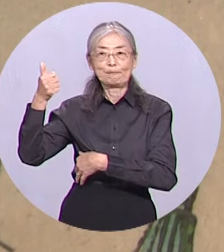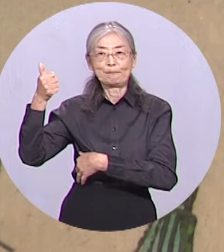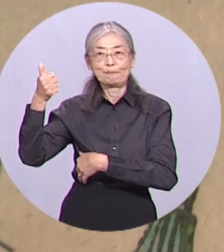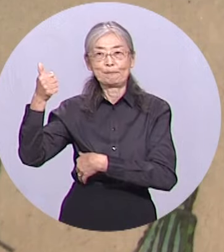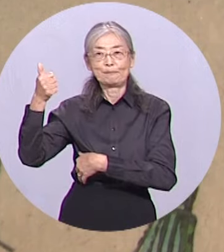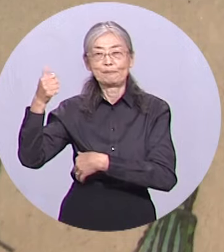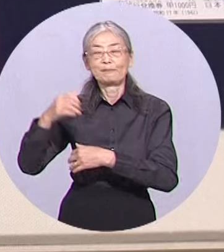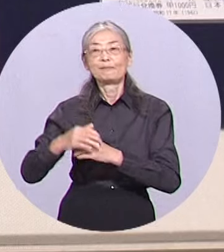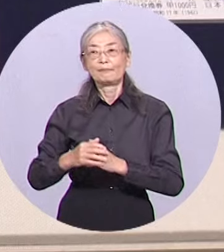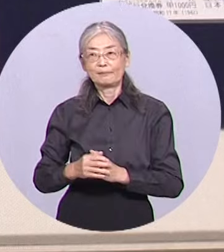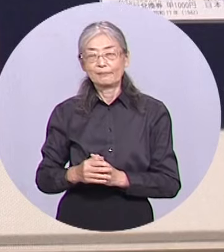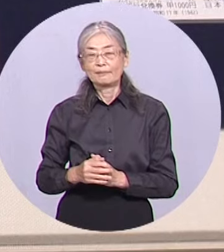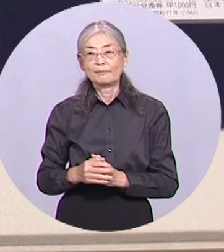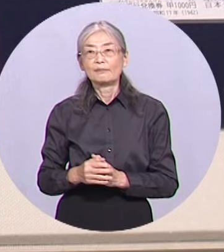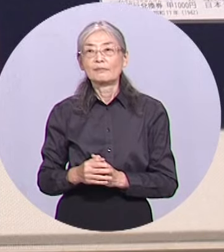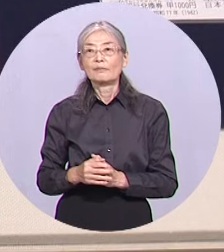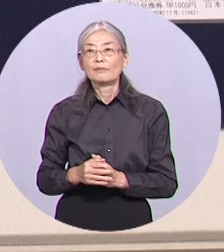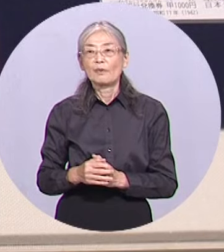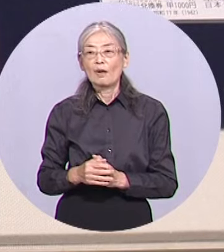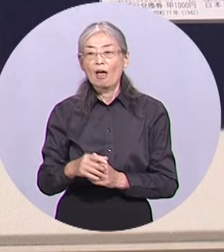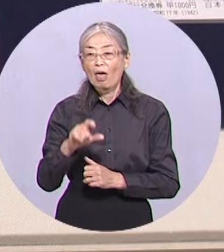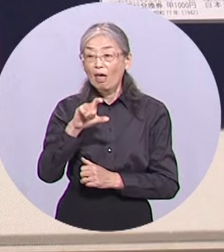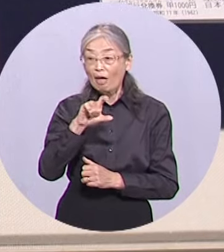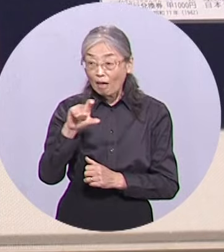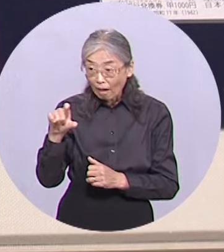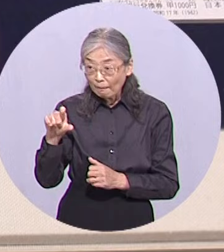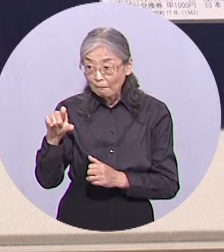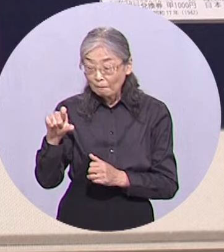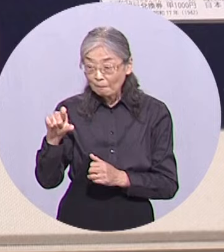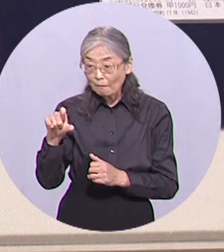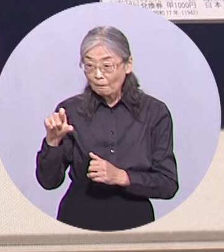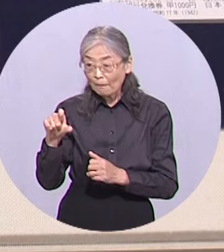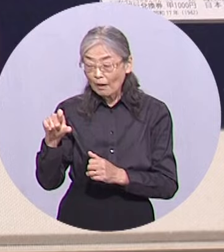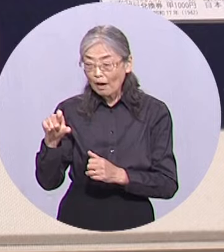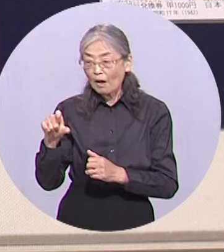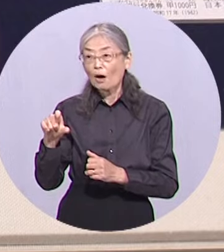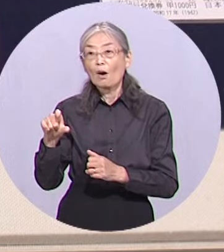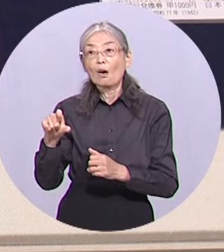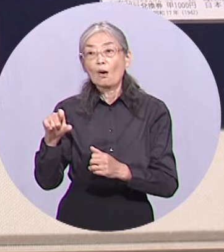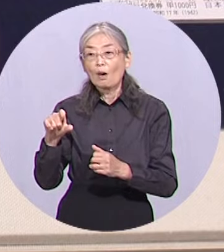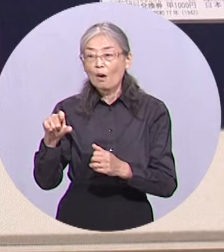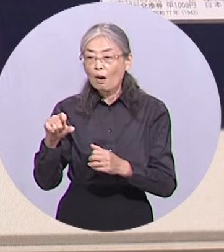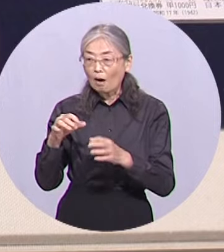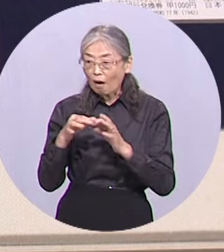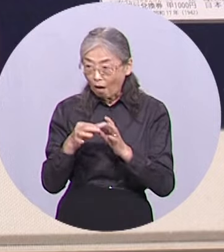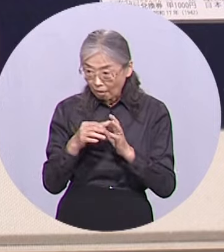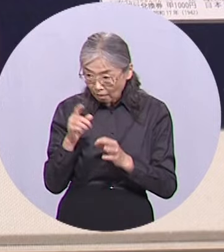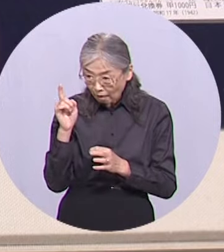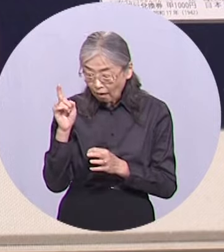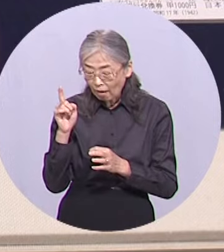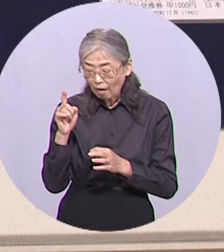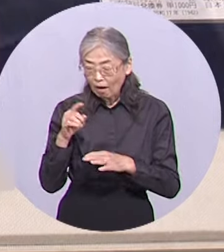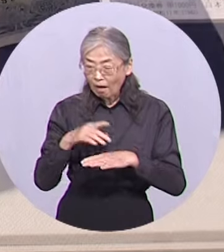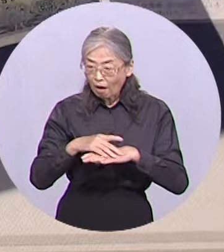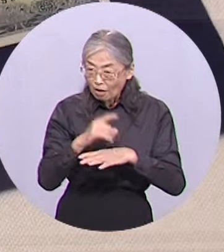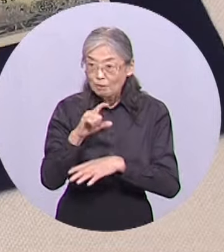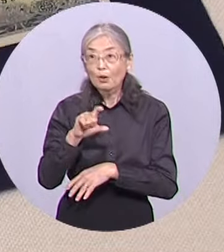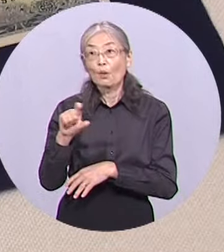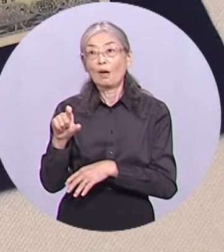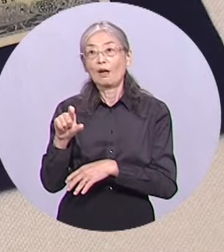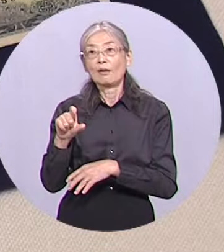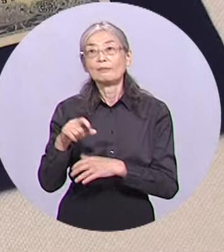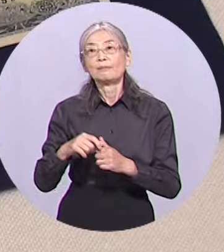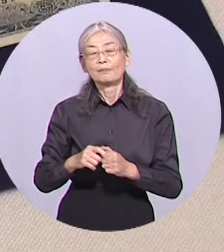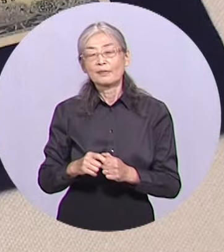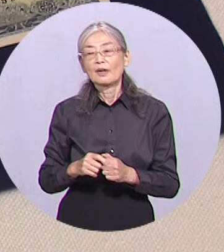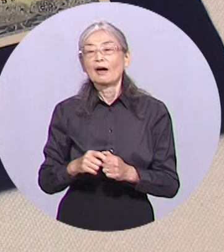した。 いや、円の導入にも関わってたなんてさすが栄一ですね。 いろんな、